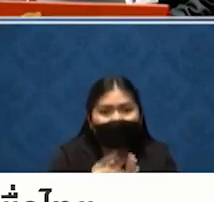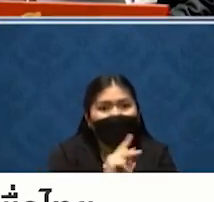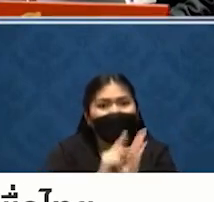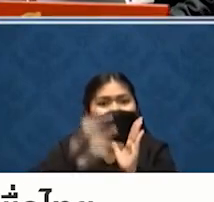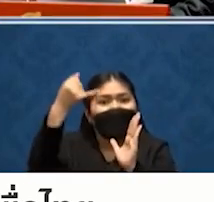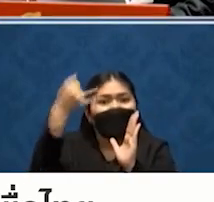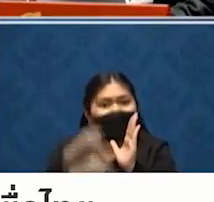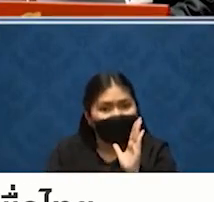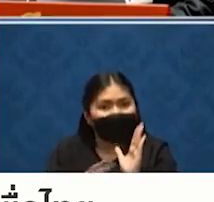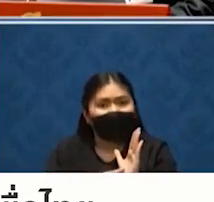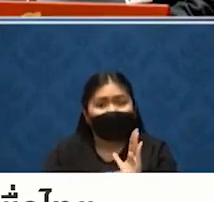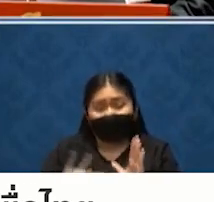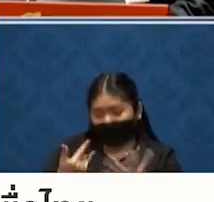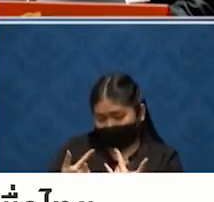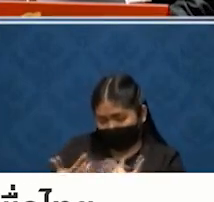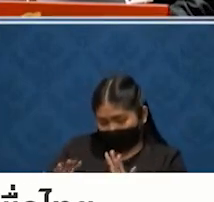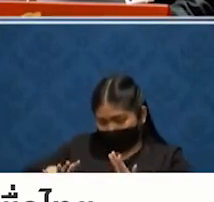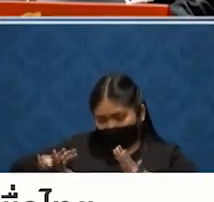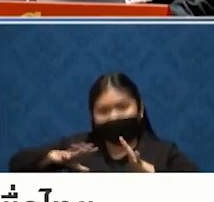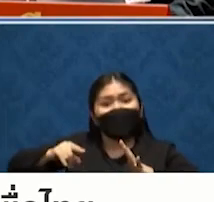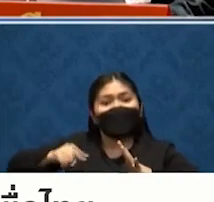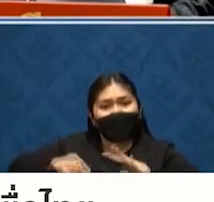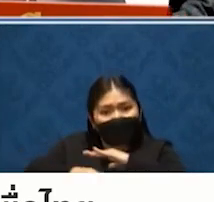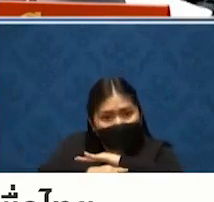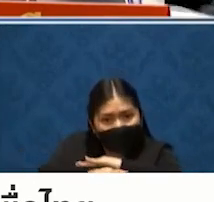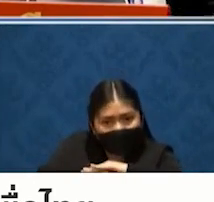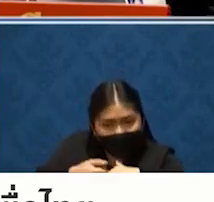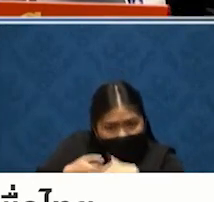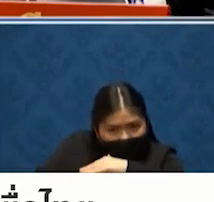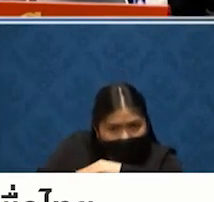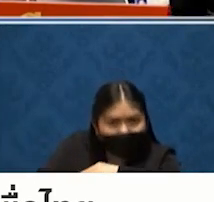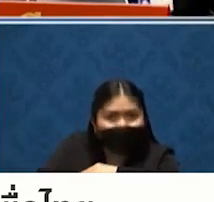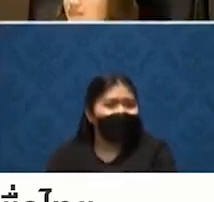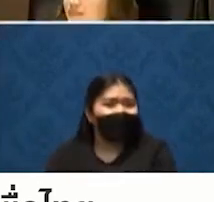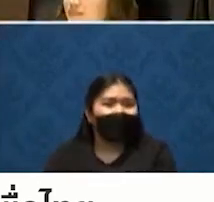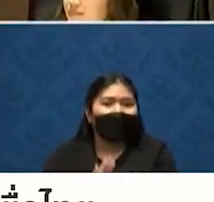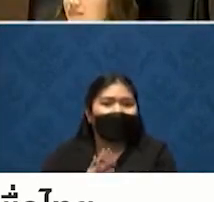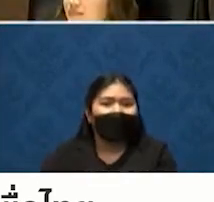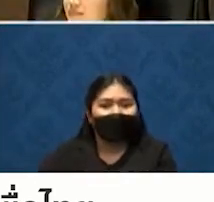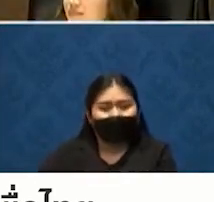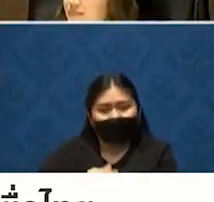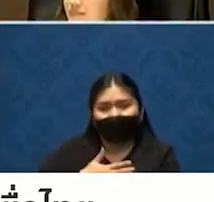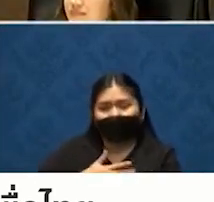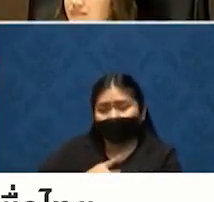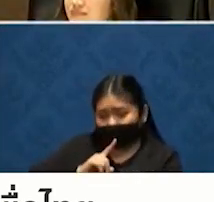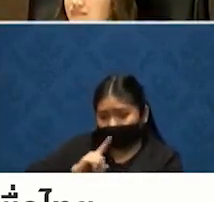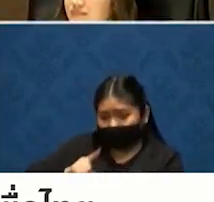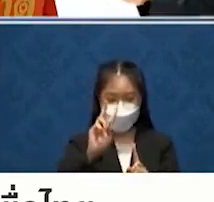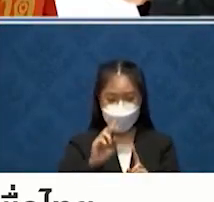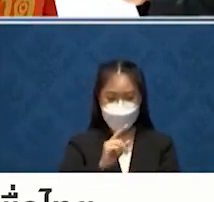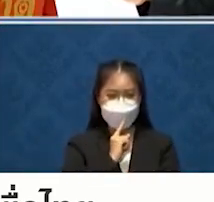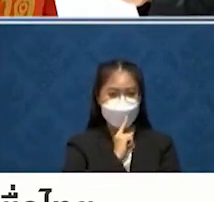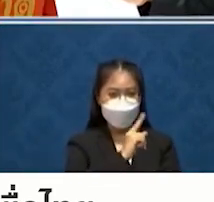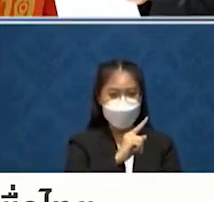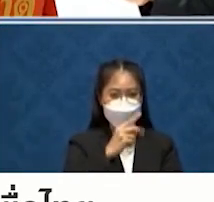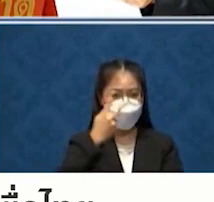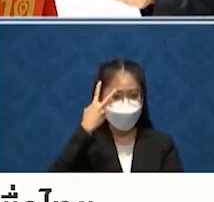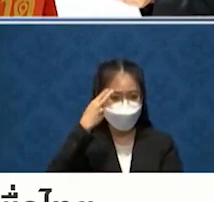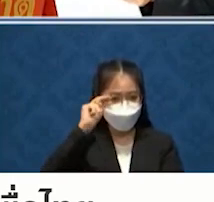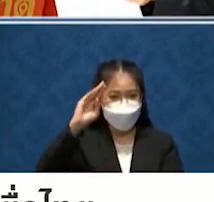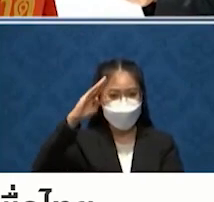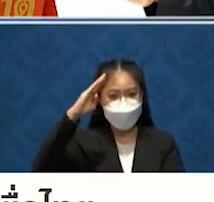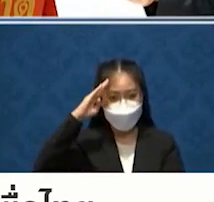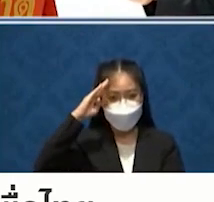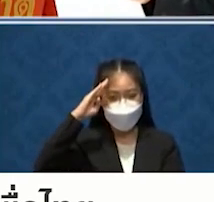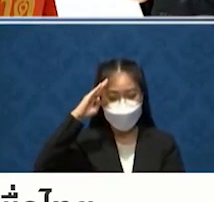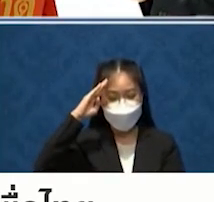ที่ฟังฝ่ายค้านก็แผ่นเสียงตกร่องอยู่3ถึง4ประเด็นเดิมๆโดยไม่ลืมตาดูโลกว่าประเด็น